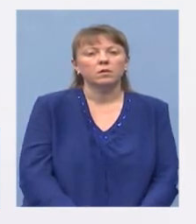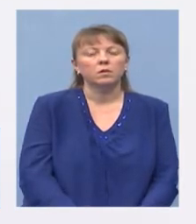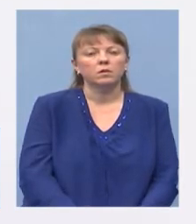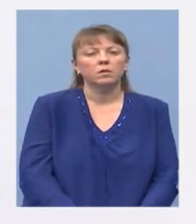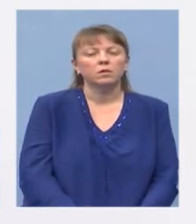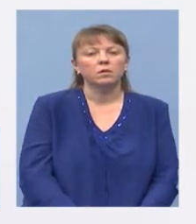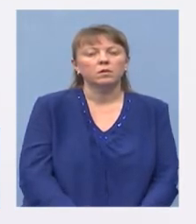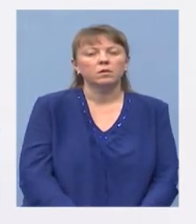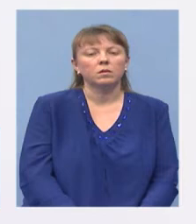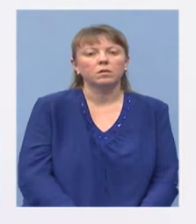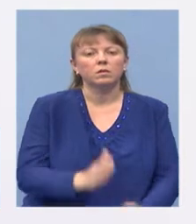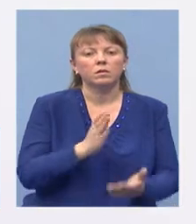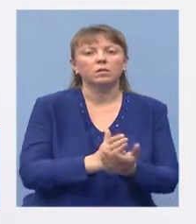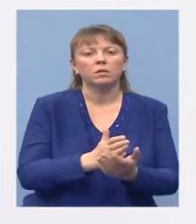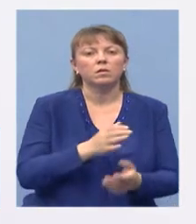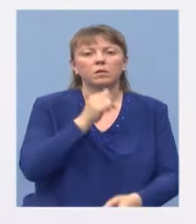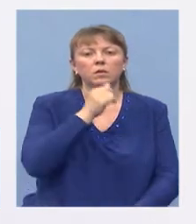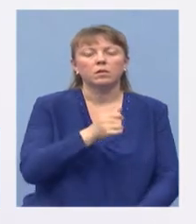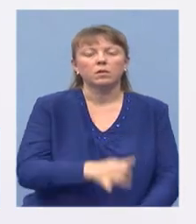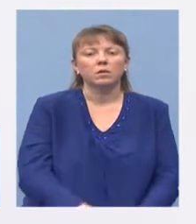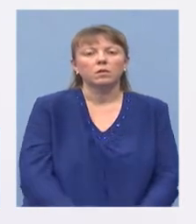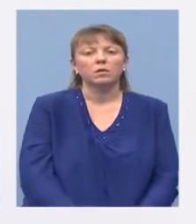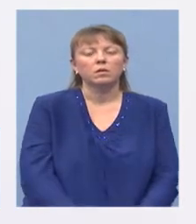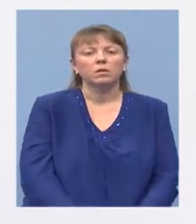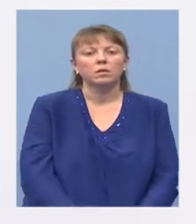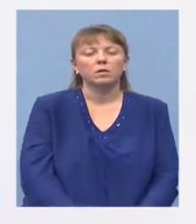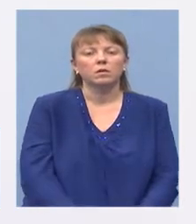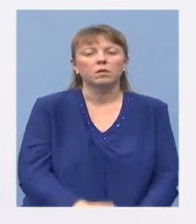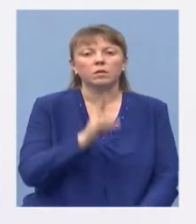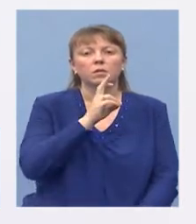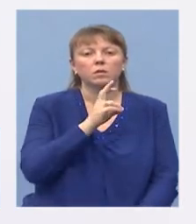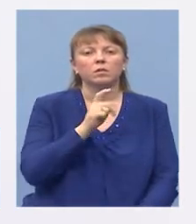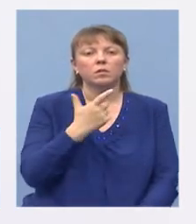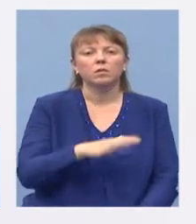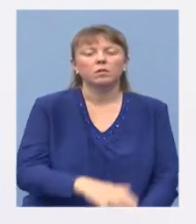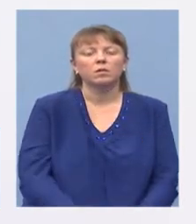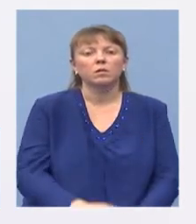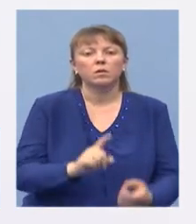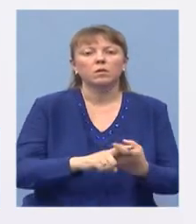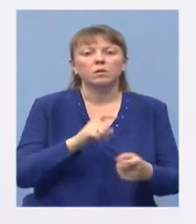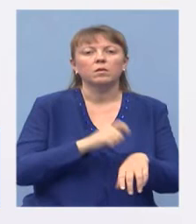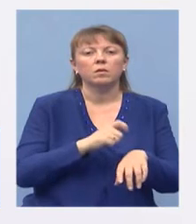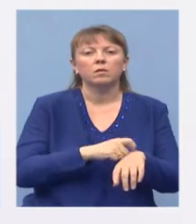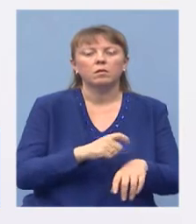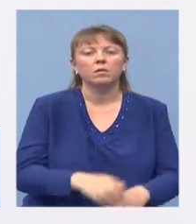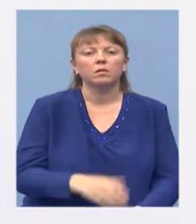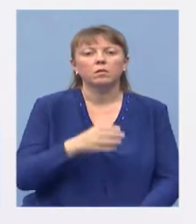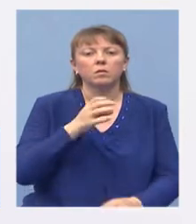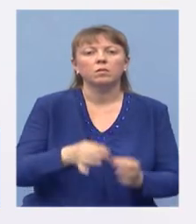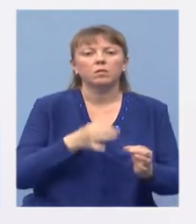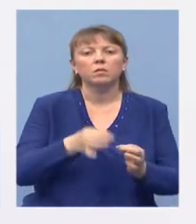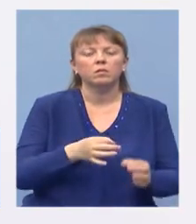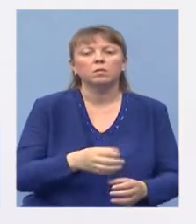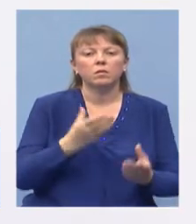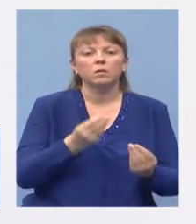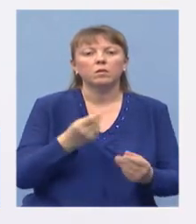то есть для того, чтобы людям могли воспользоваться государственными услугами вне зависимости от времени суток, от